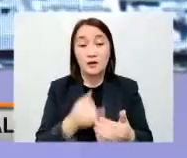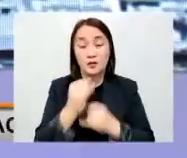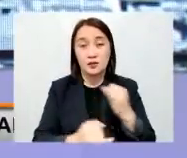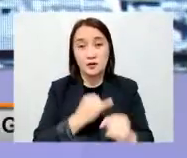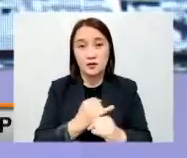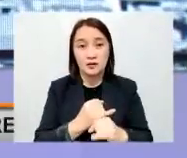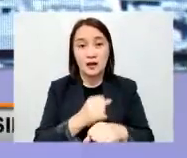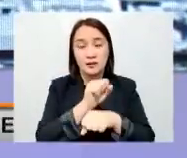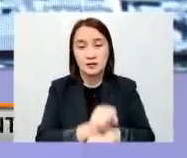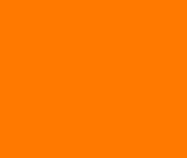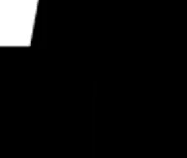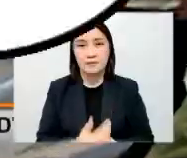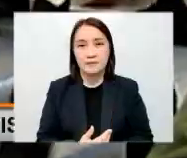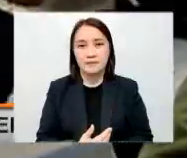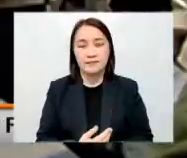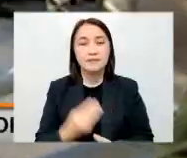si Maricel Halili.